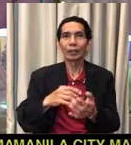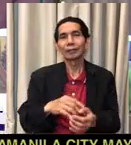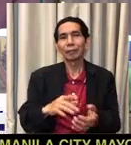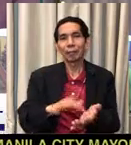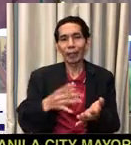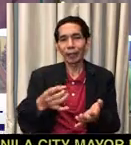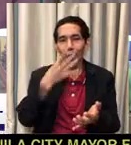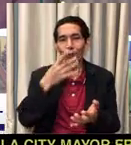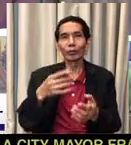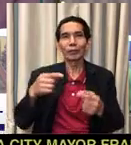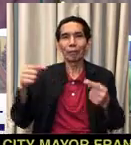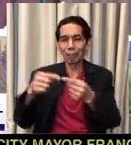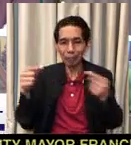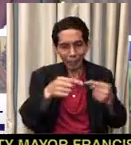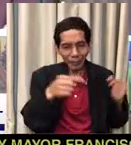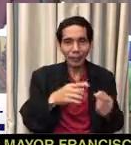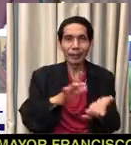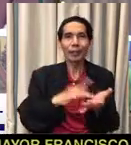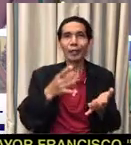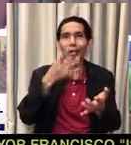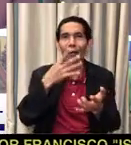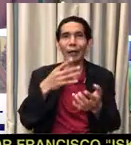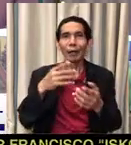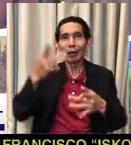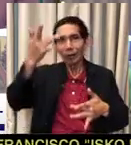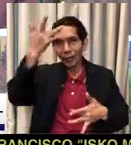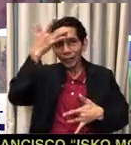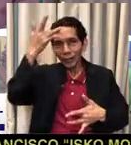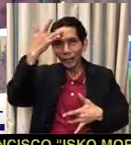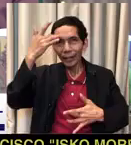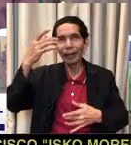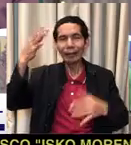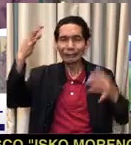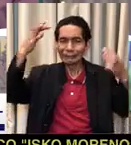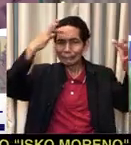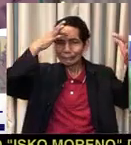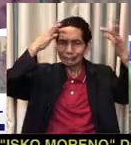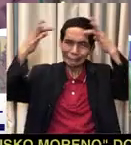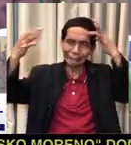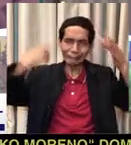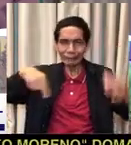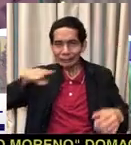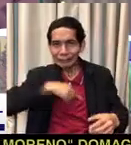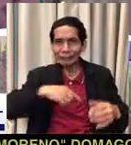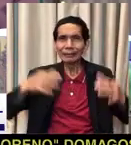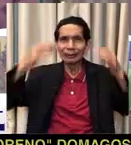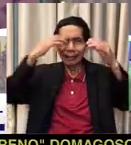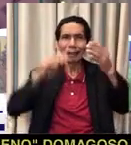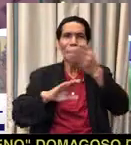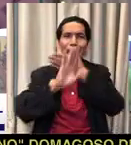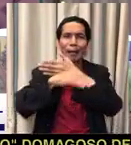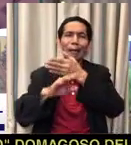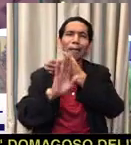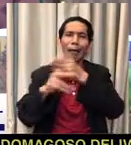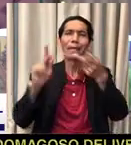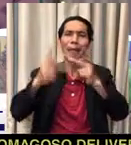Amoxicillin. Oh, para sa mga pasyente namin at sakit ng ulo namin at sakit ng likod ko.